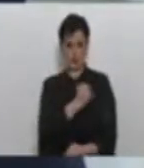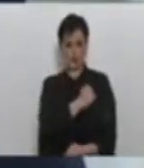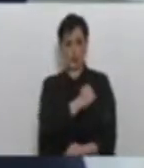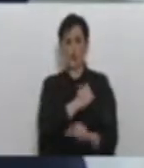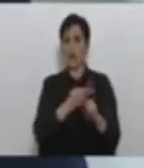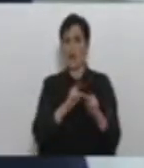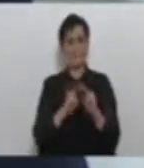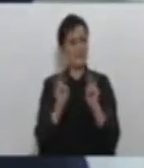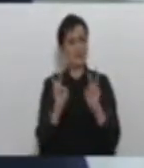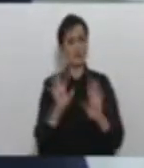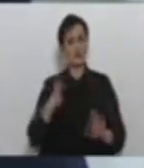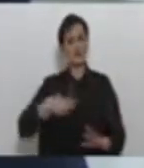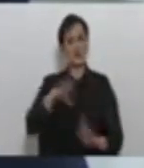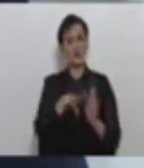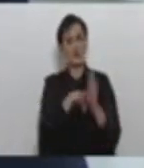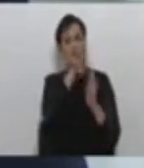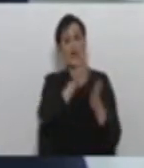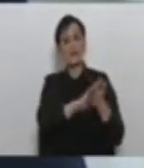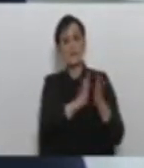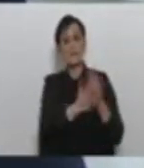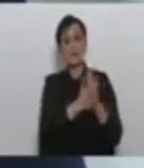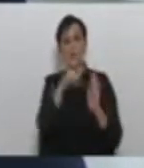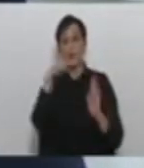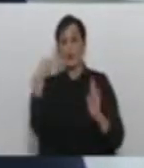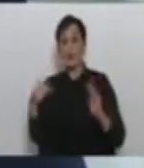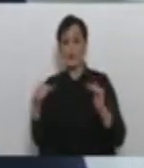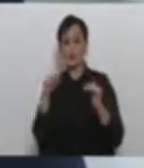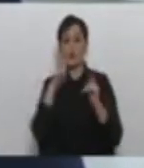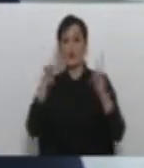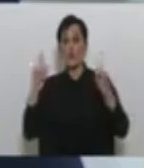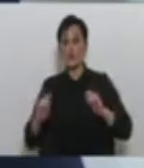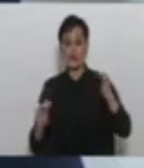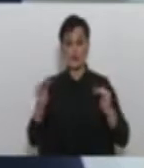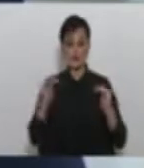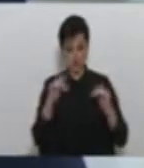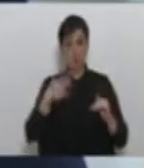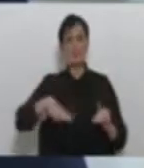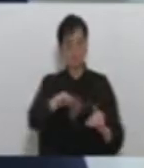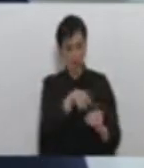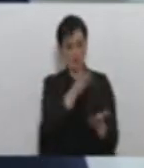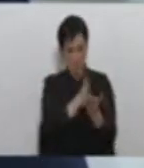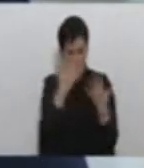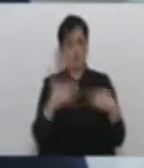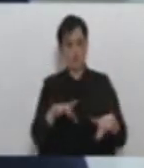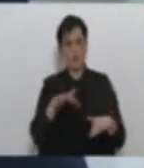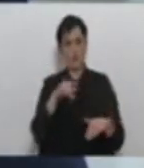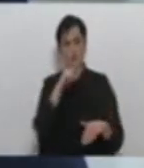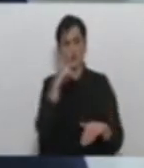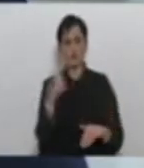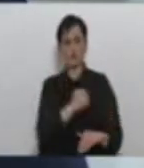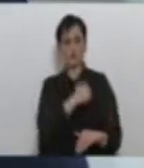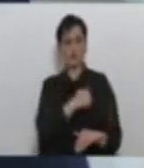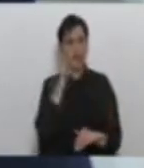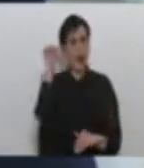რომ საქართველო უკეთეს მდგომარეობაშია უკრაინასთან შედარებით, იმიტომ რომ საქართველოში უკვე არის რუსული ჯარი ცხინვალსა და აფხაზეთში